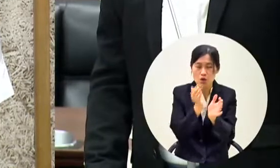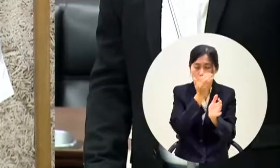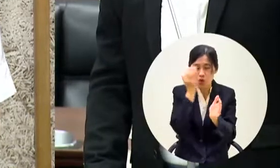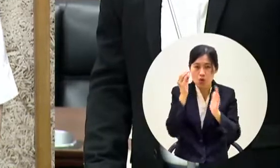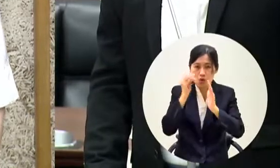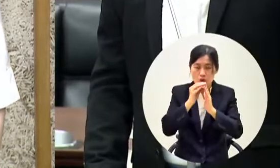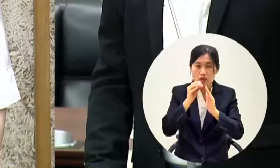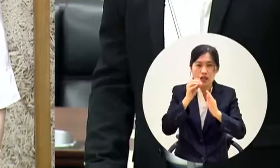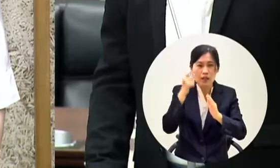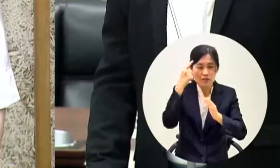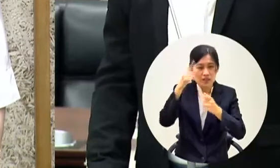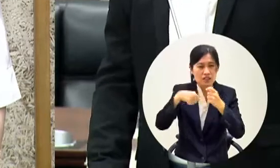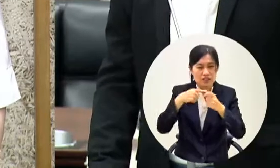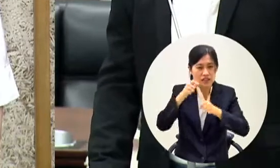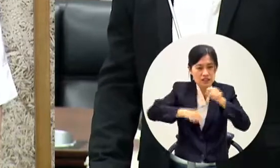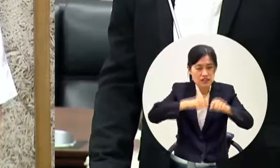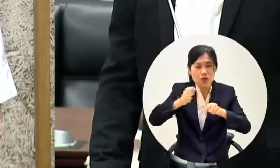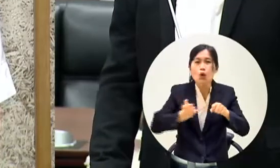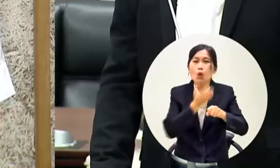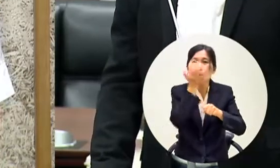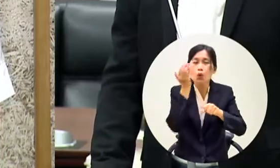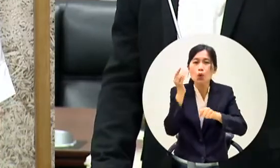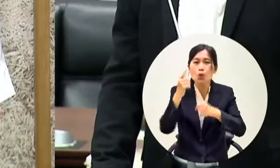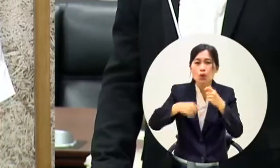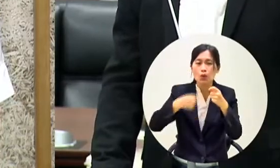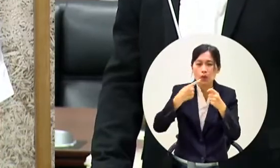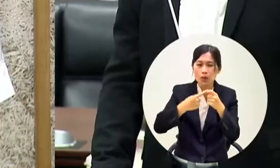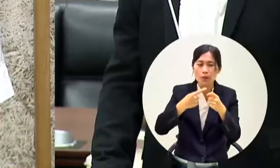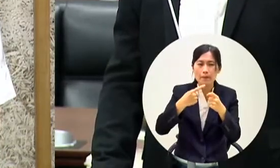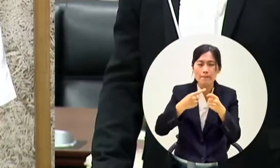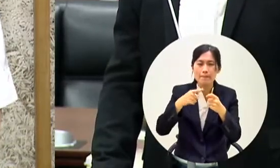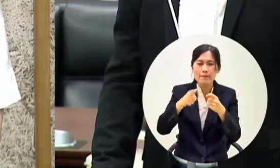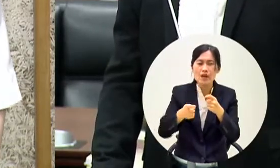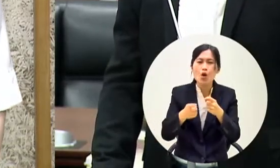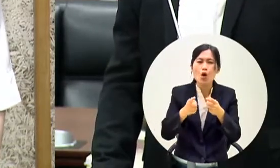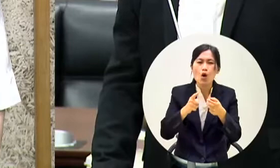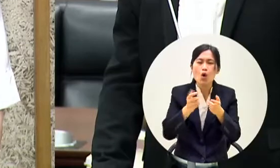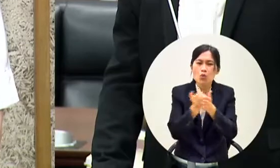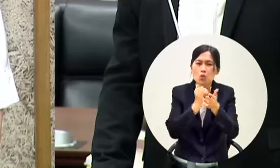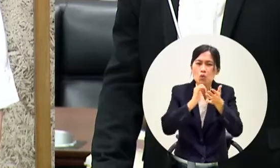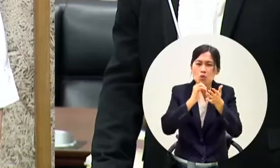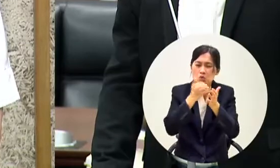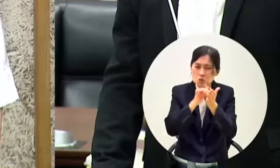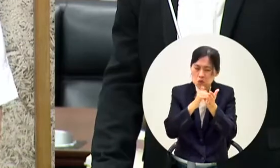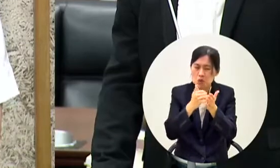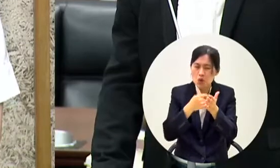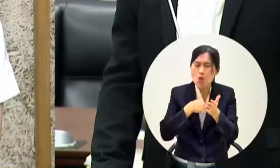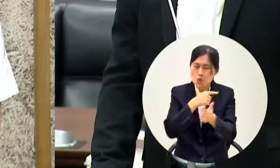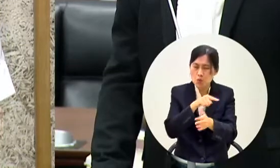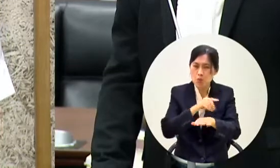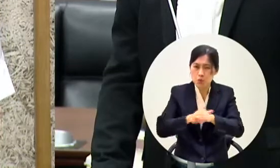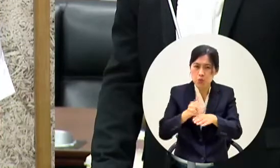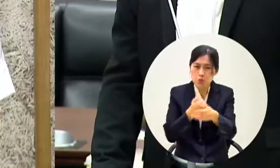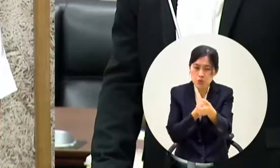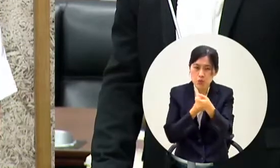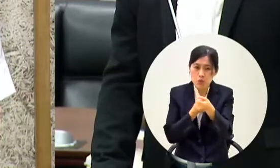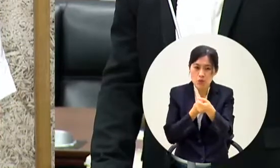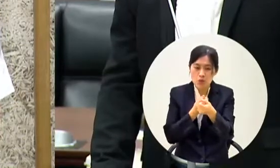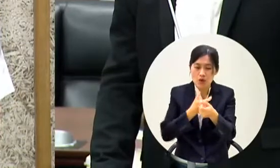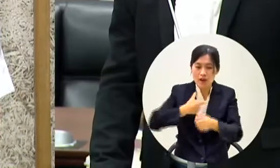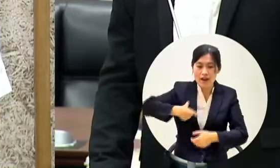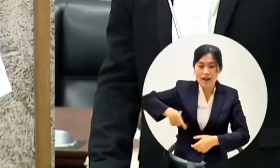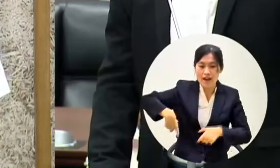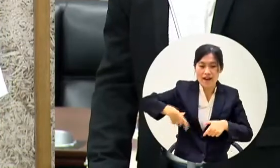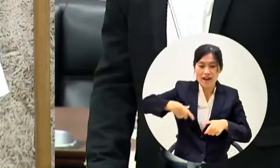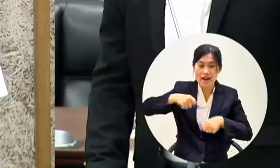旅游年，所以那一笔预算我们现在会重新积极的争取环湖的那个。自行车步道，我们